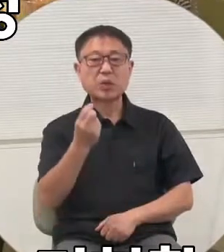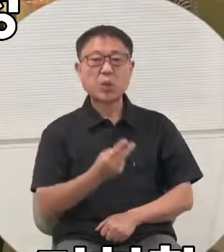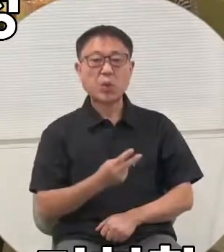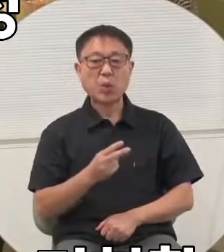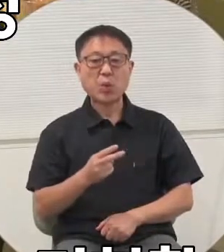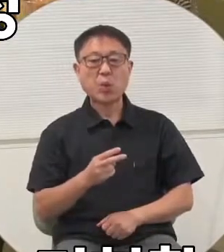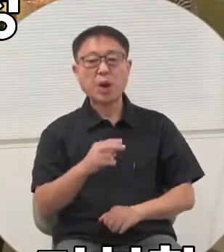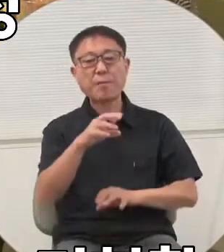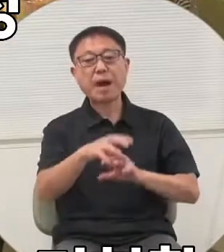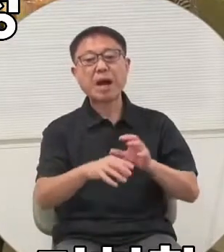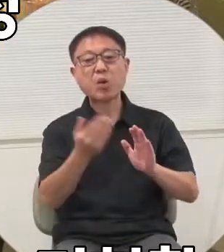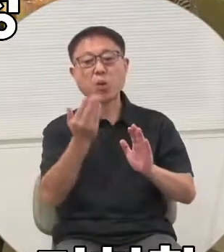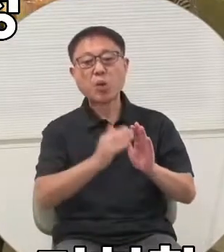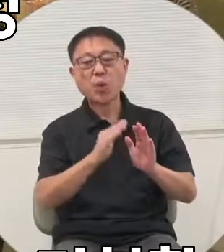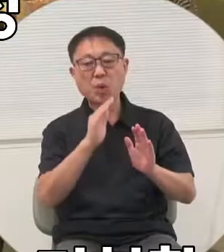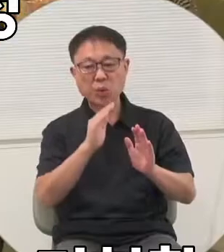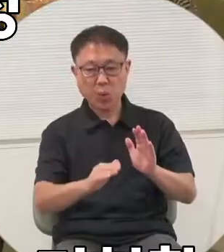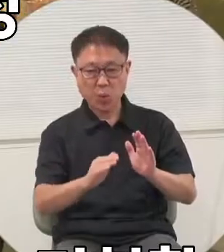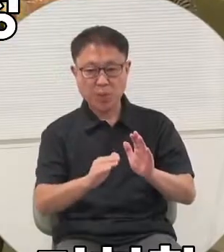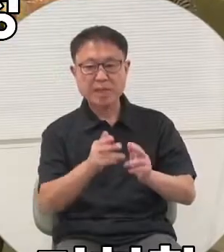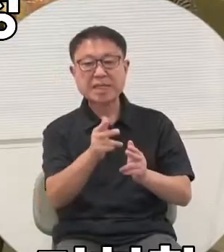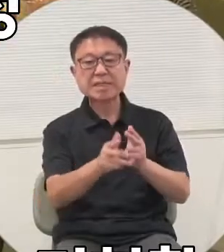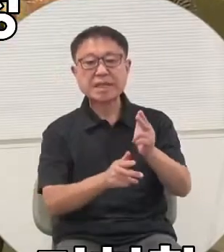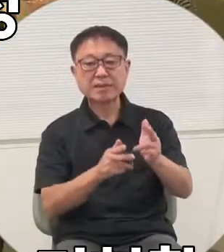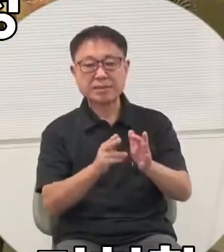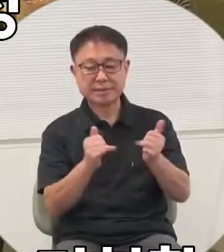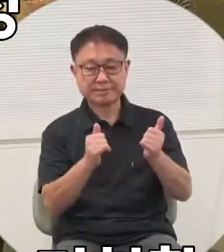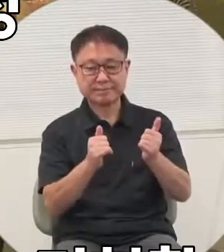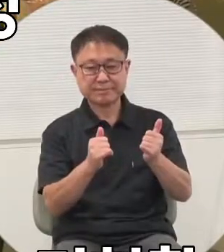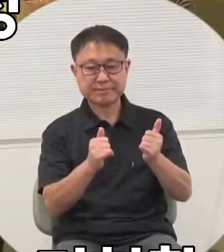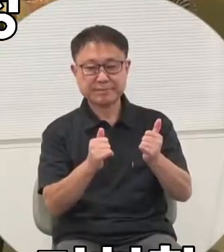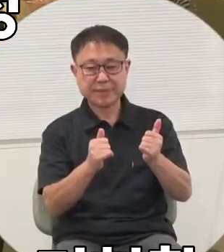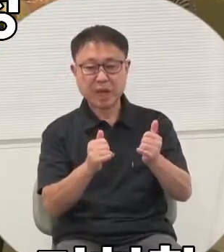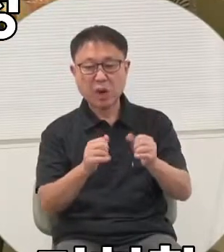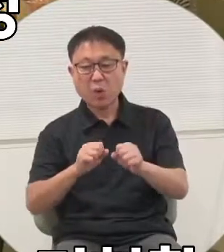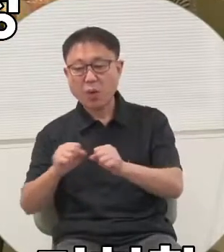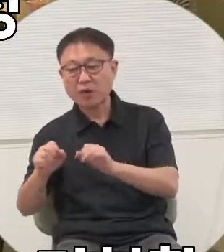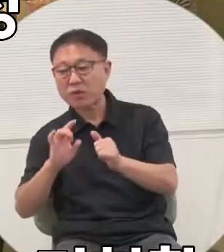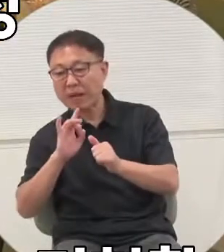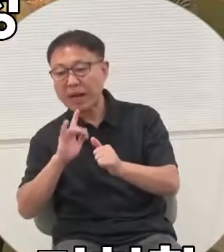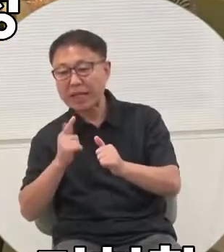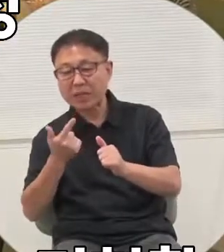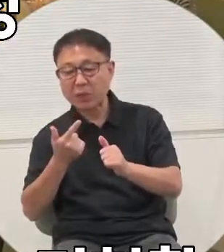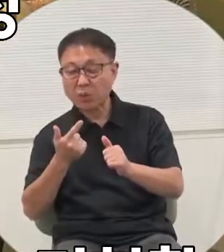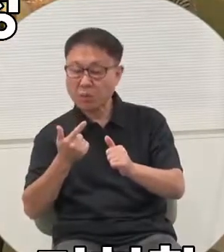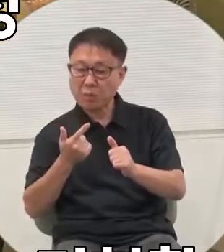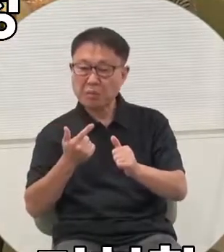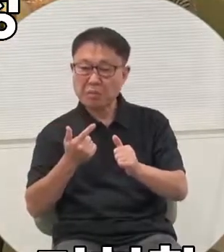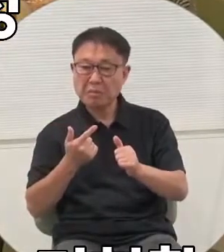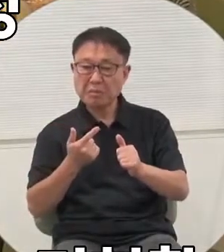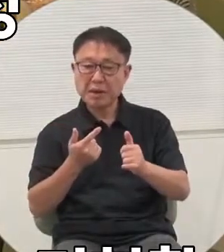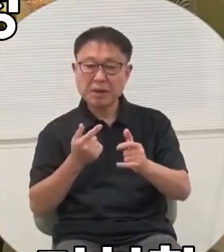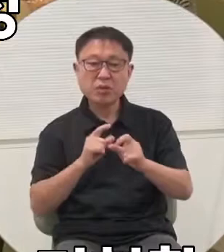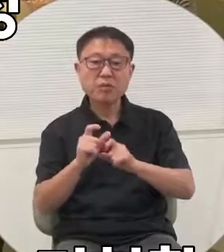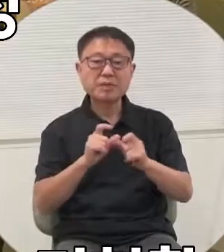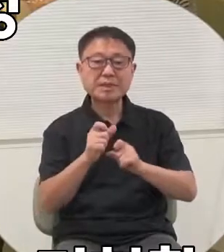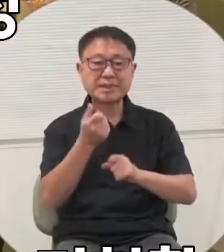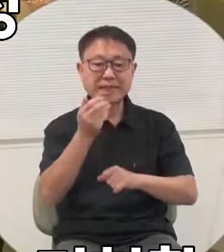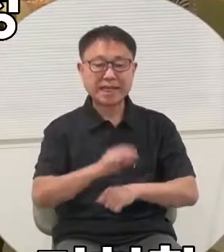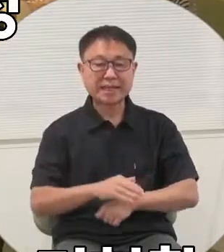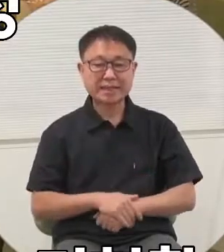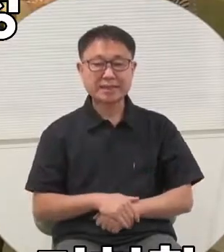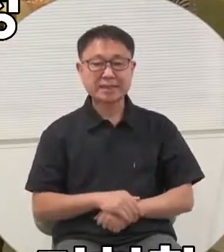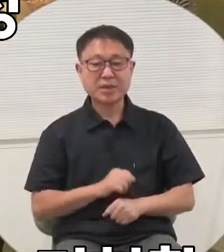마을 공동체 사업을 하는 분들, 마을 공동체 활동하는 분만 마을 활동가다. 뭐 이런 고민도 있는데